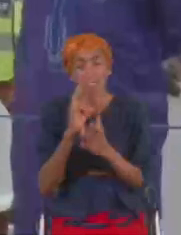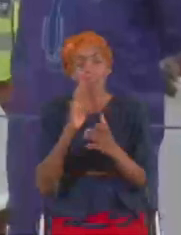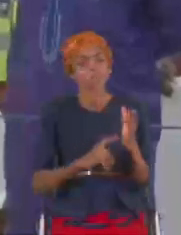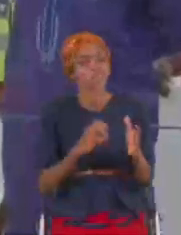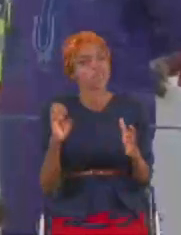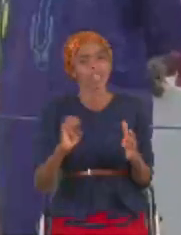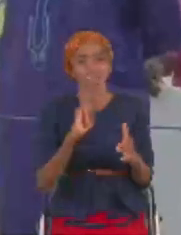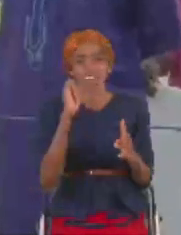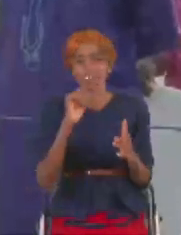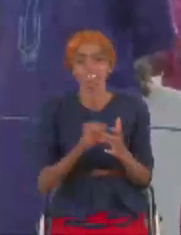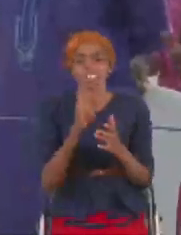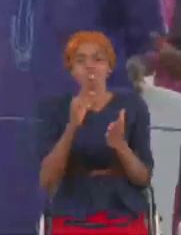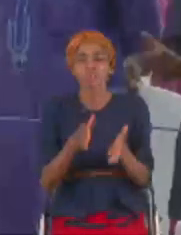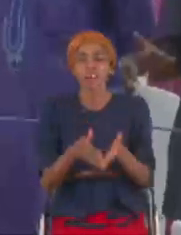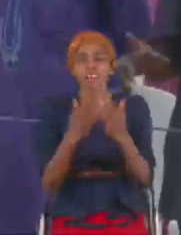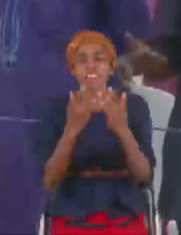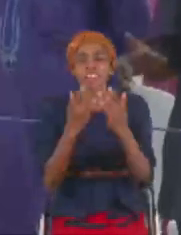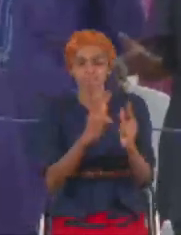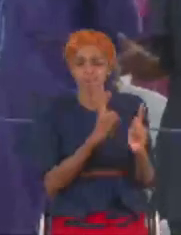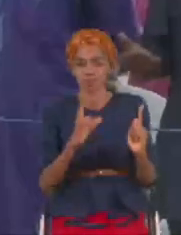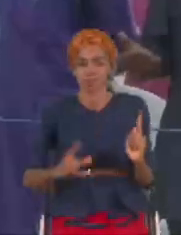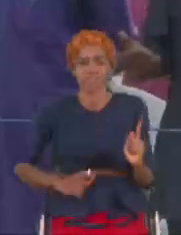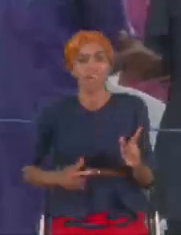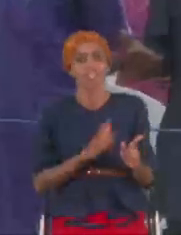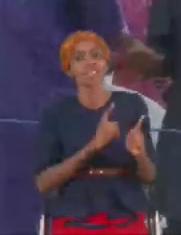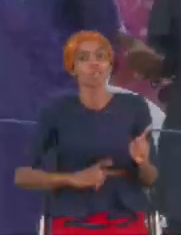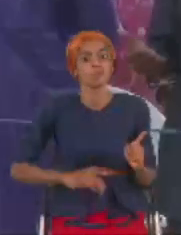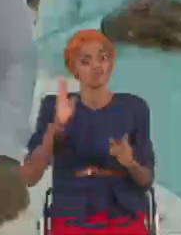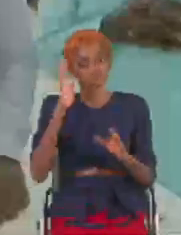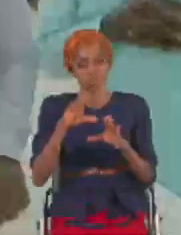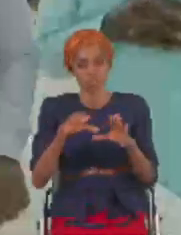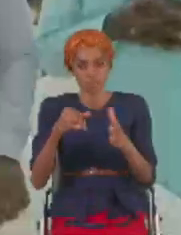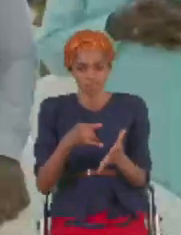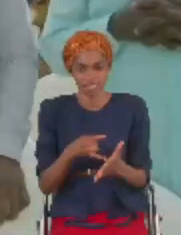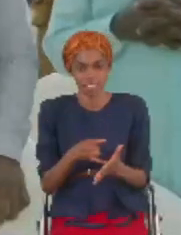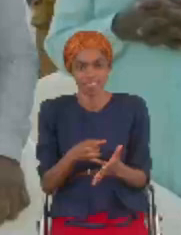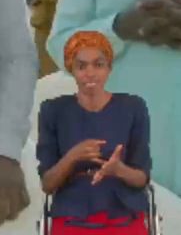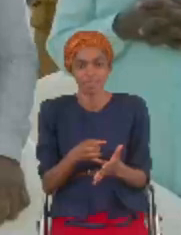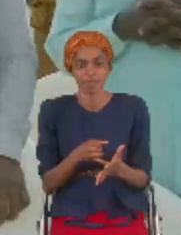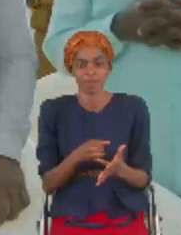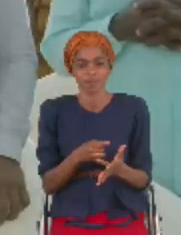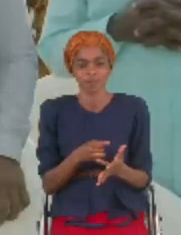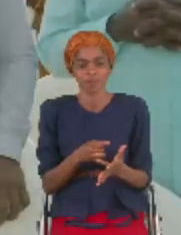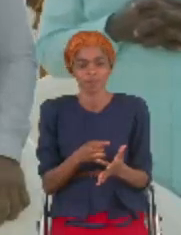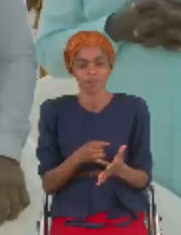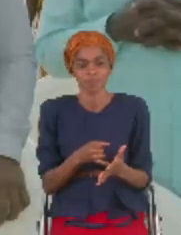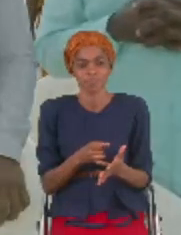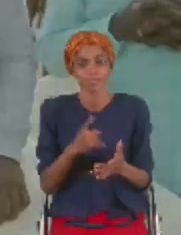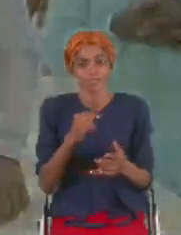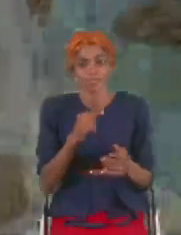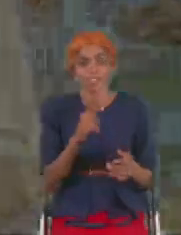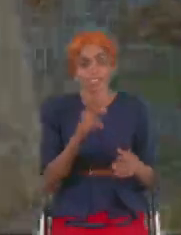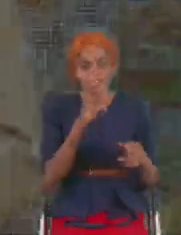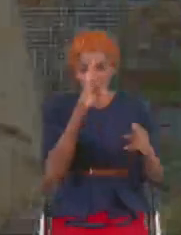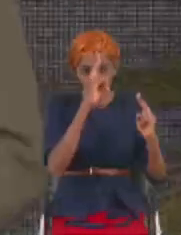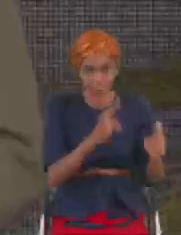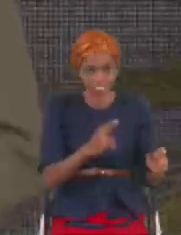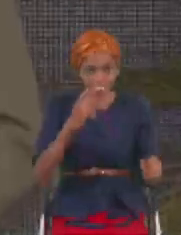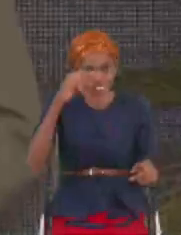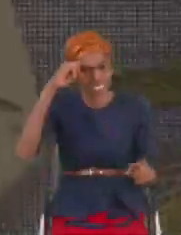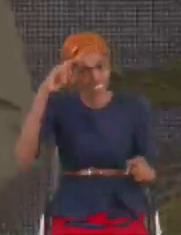et tout ce que tu te demandera au seigneur le seigneur le führer le ferais